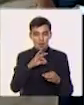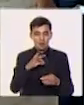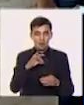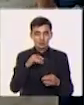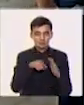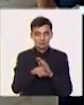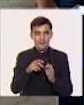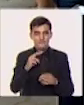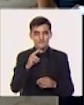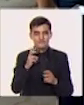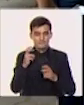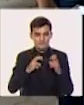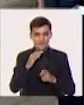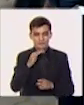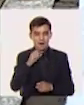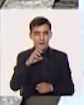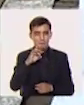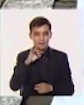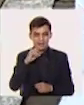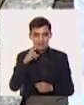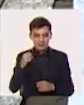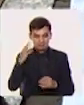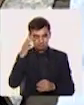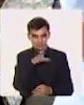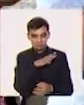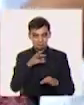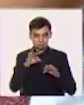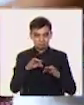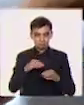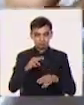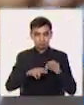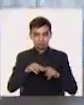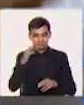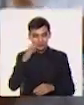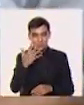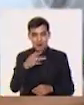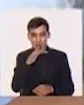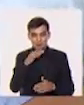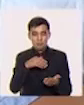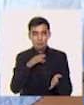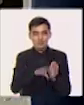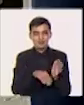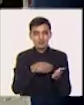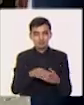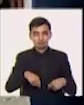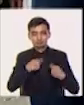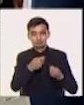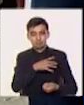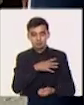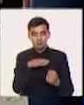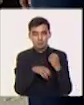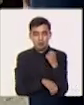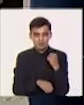салуды көздеген Алматы СПС компаниясына оны еш қарсылықсыз бірден 5 жылға жалға бере салыпты. Соңғы